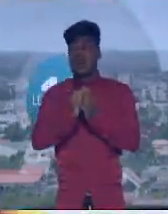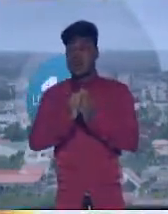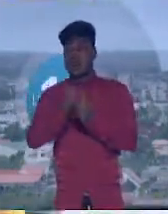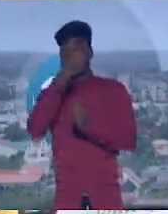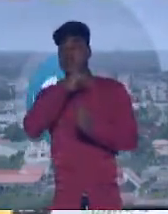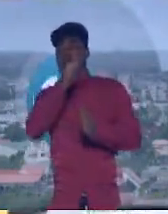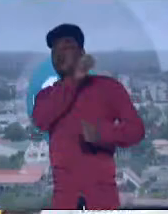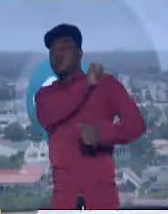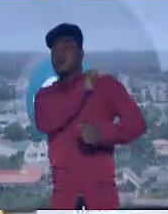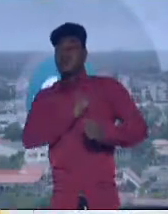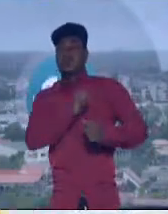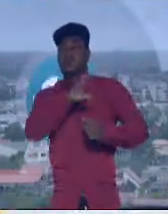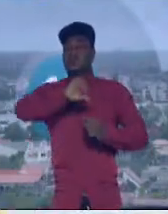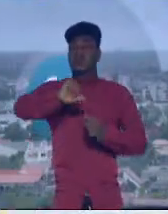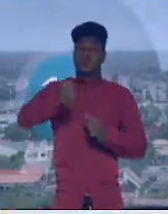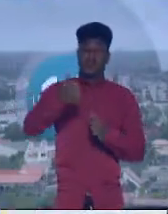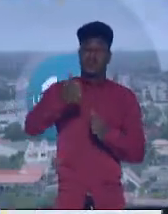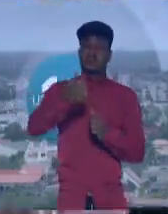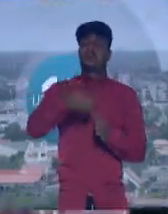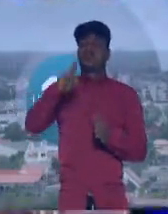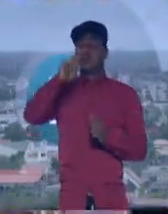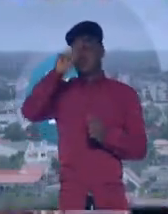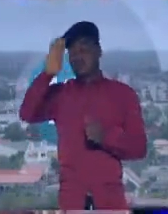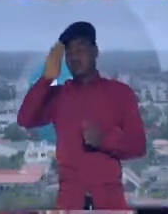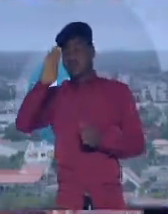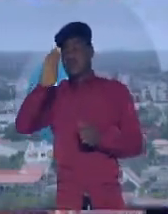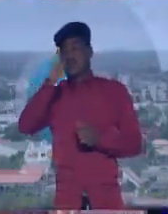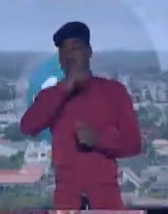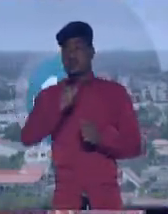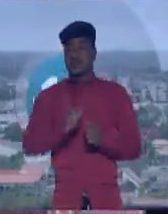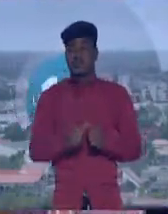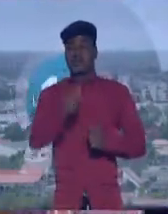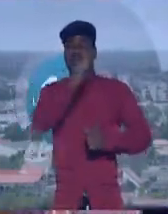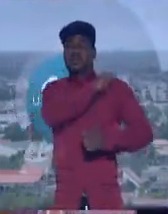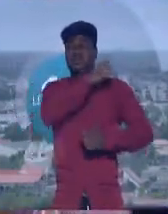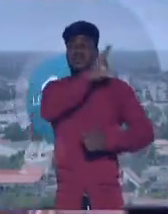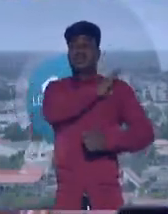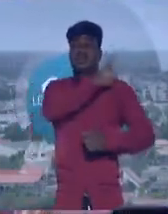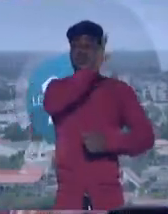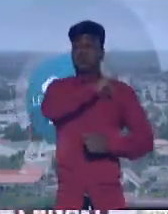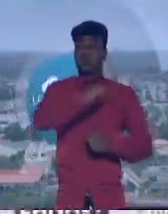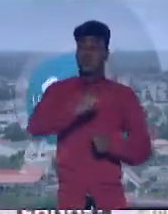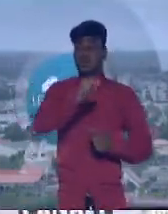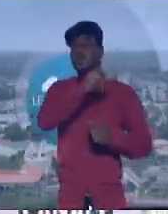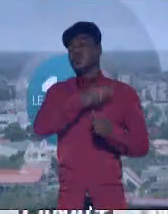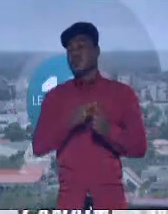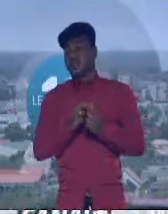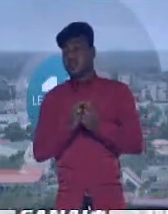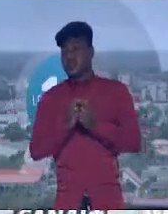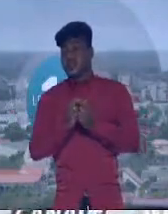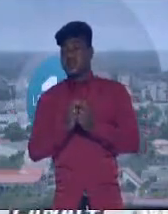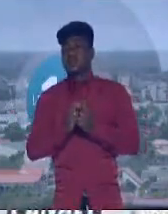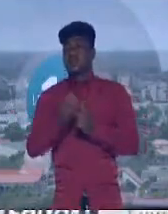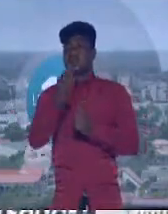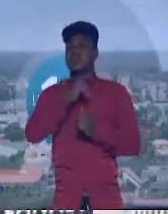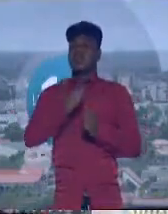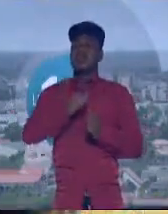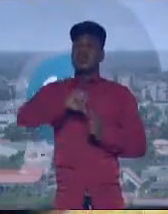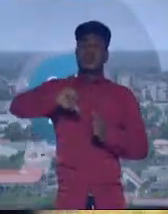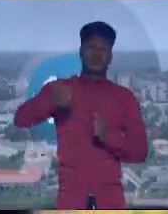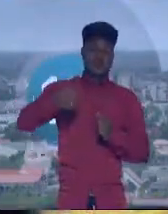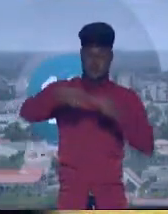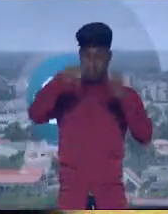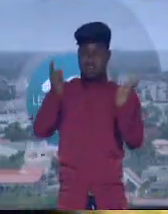Lalsaga et Saïdou Tiemtoré de la télévision nationale, Tendaogo Frédéric Yamego de l'Europorter, Liranda Philippe Ada du groupe